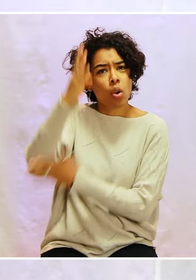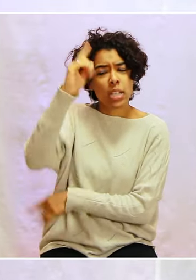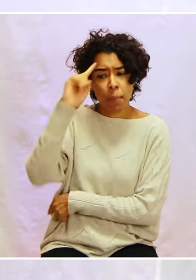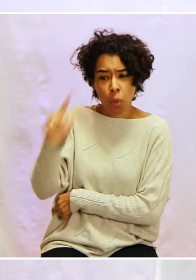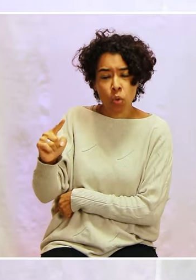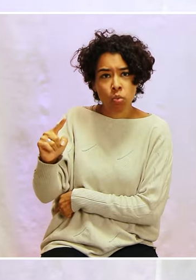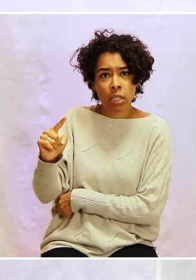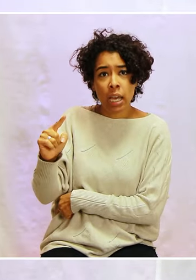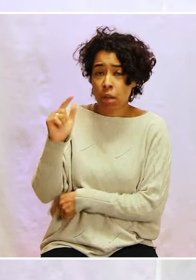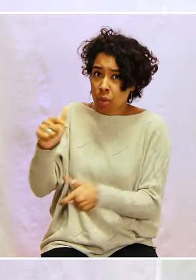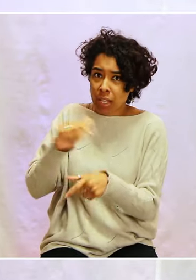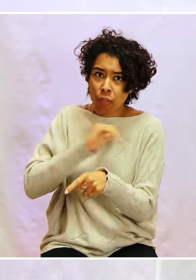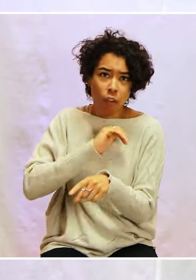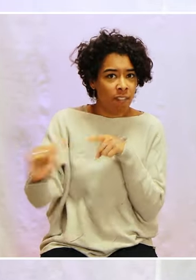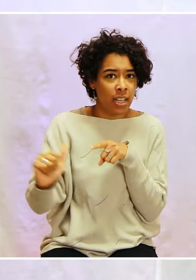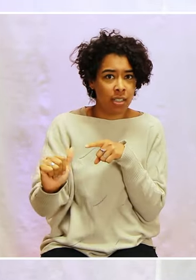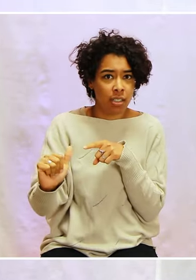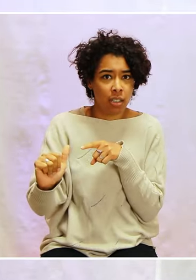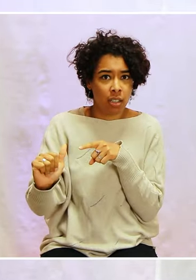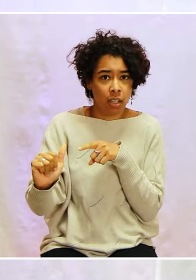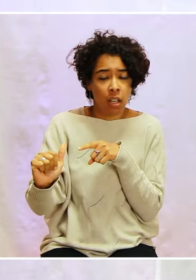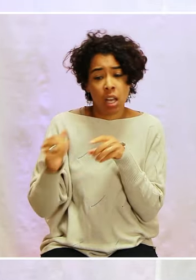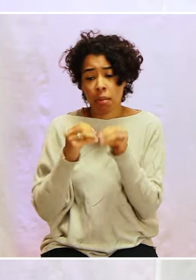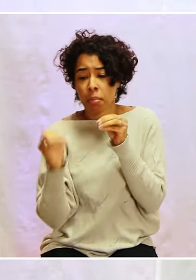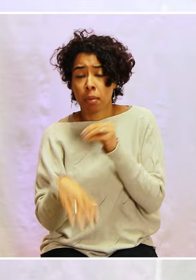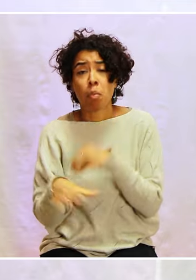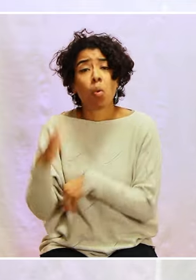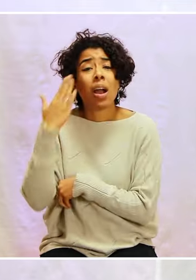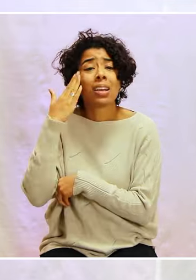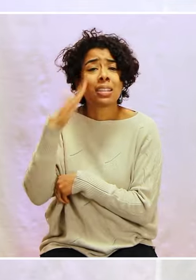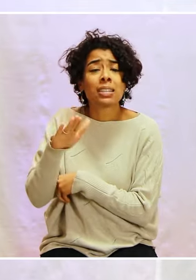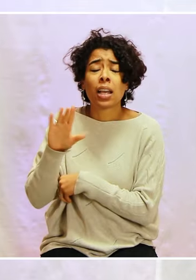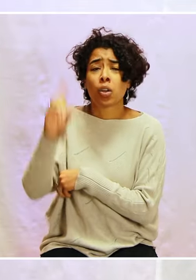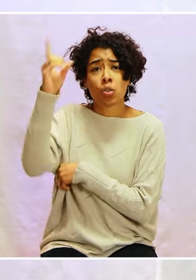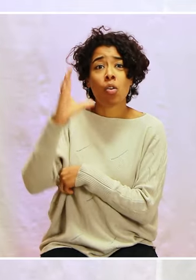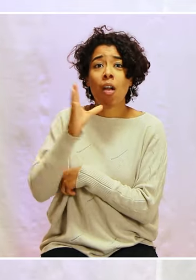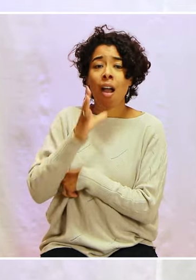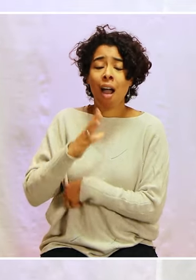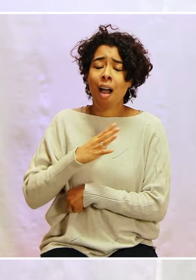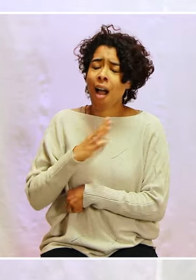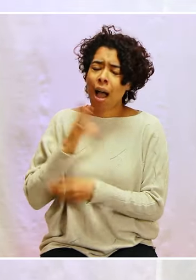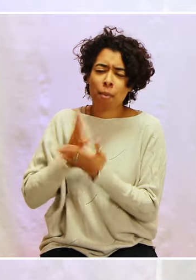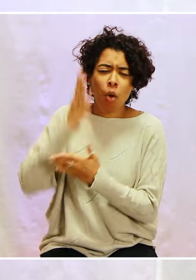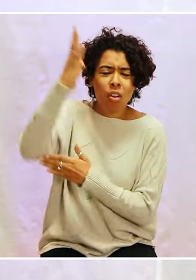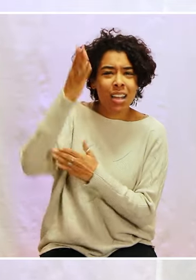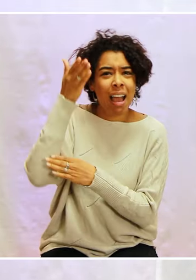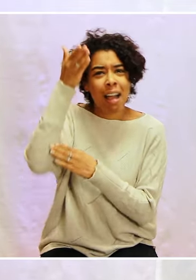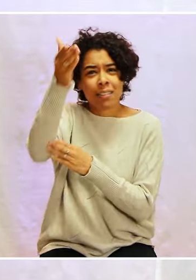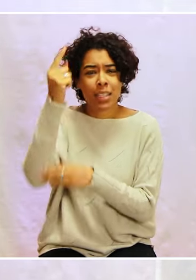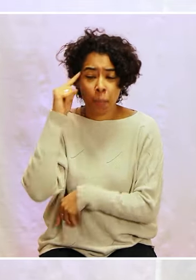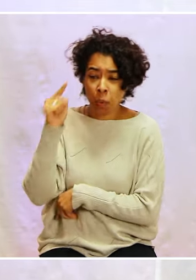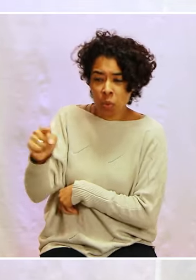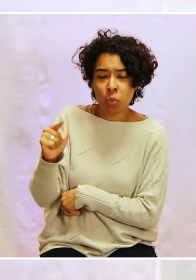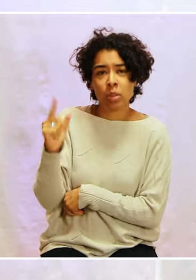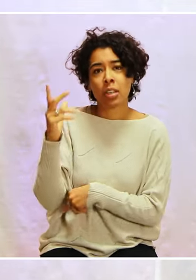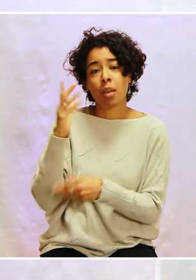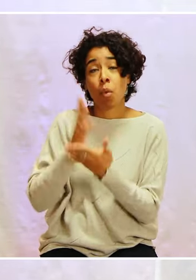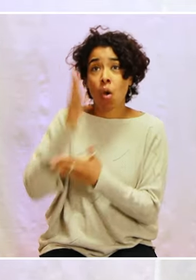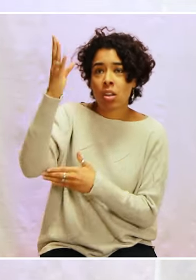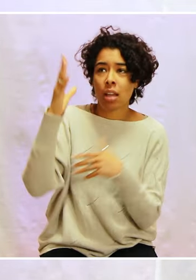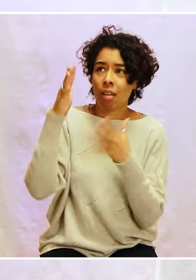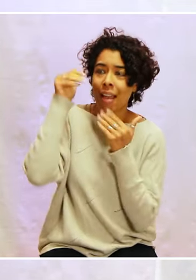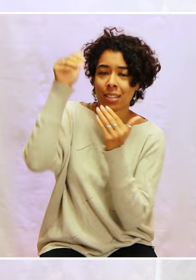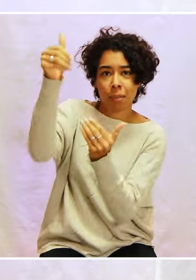Dieu a des projets de paix non de malheur qu'il a un avenir et de l'espérance pour nous et bien ça ça va dépendre aussi de comment on réagit dans les